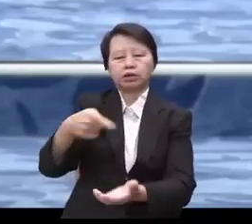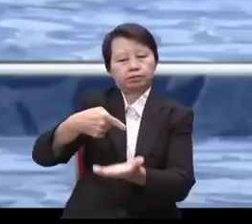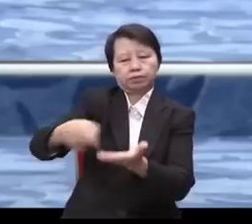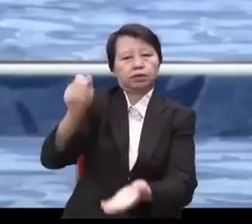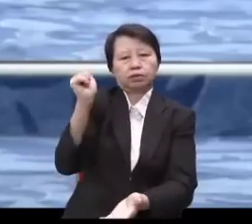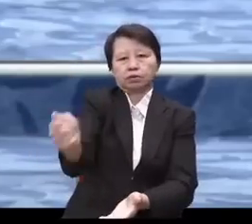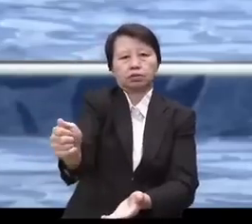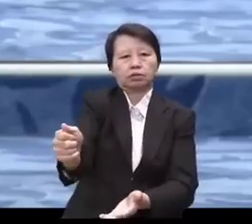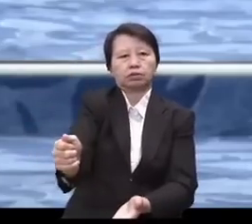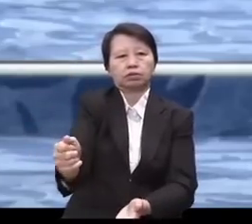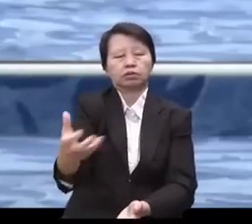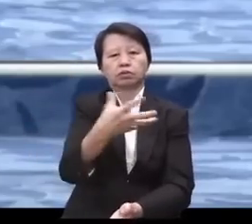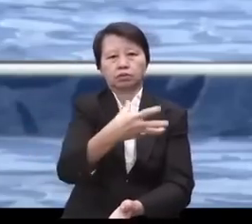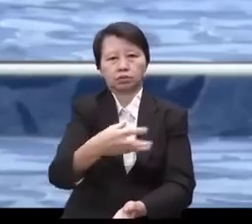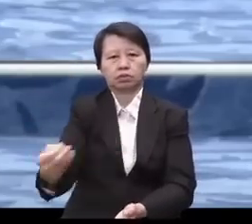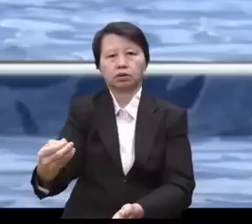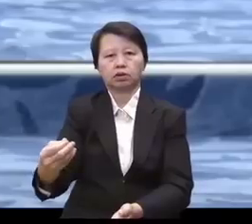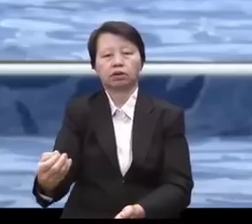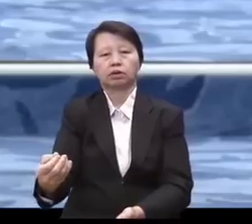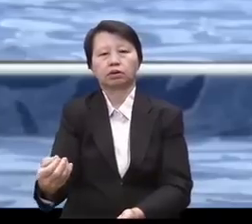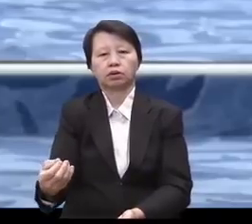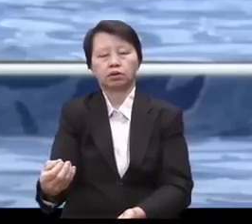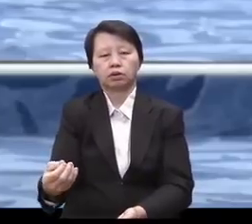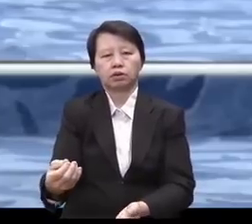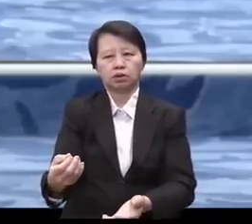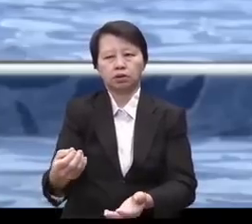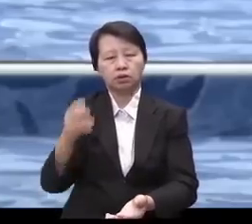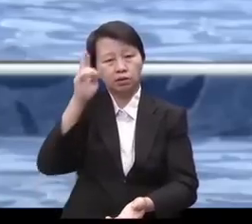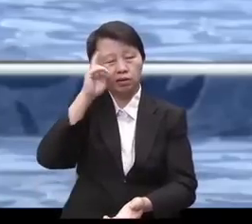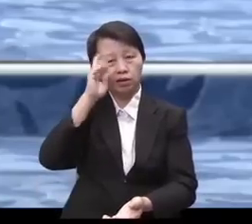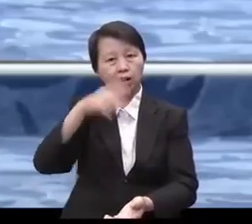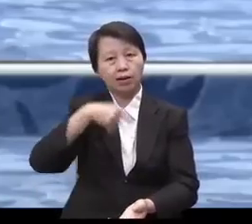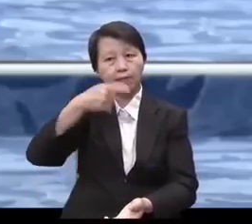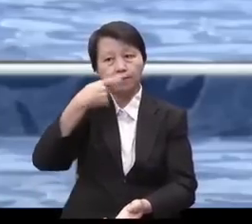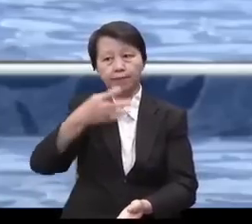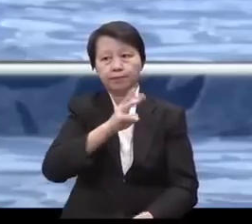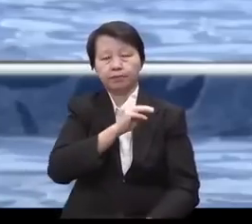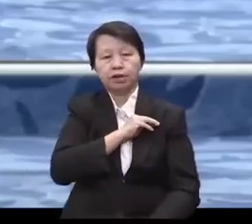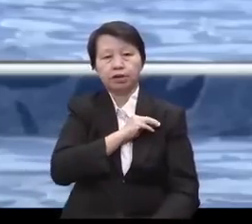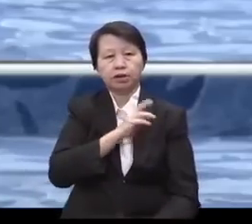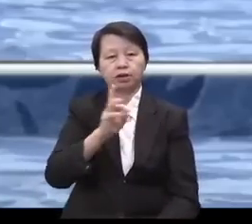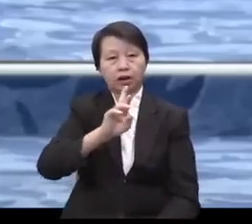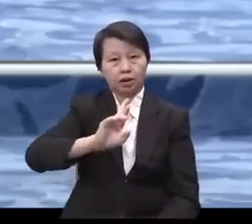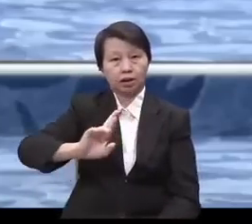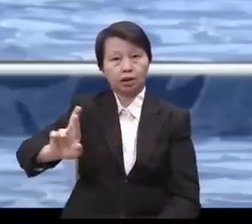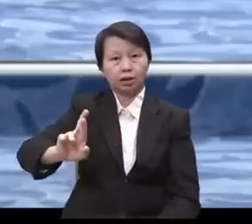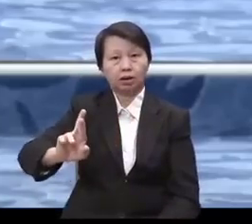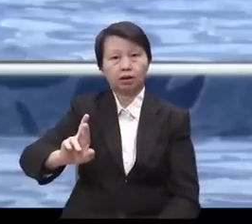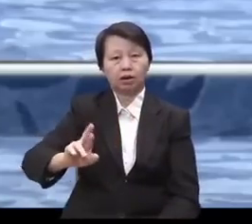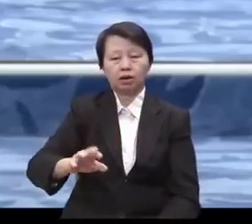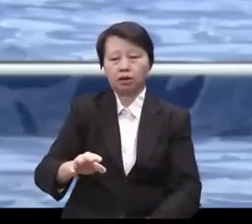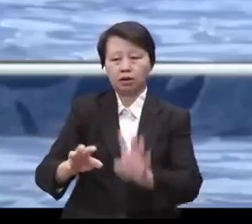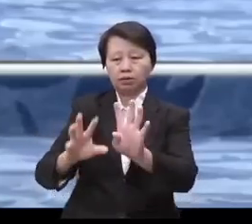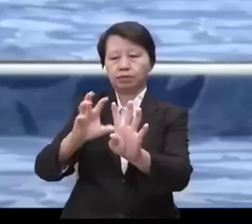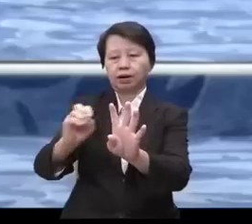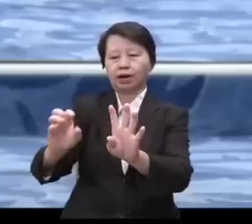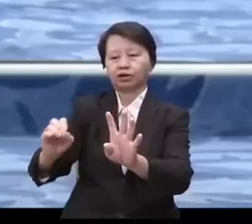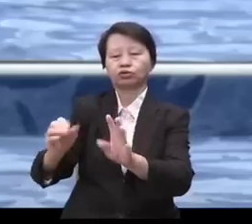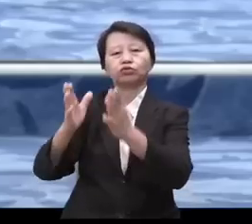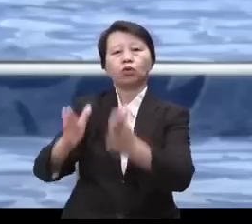kos. Dan selain daripada itu, seperti mana disebut oleh Menteri Agama, 400 orang itu secara